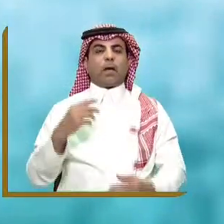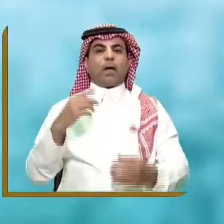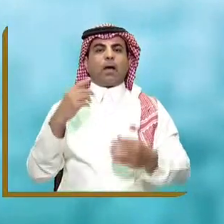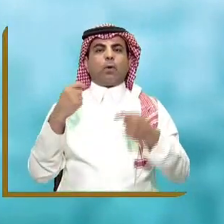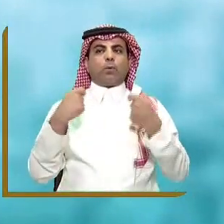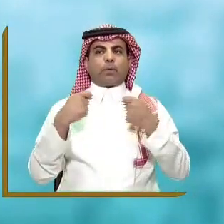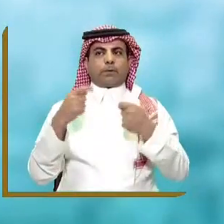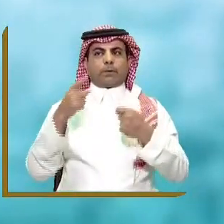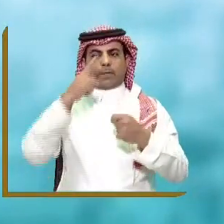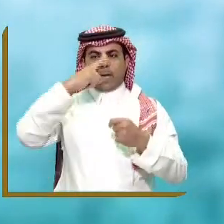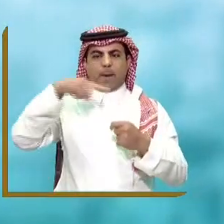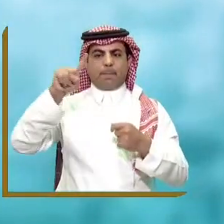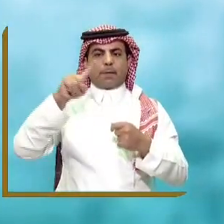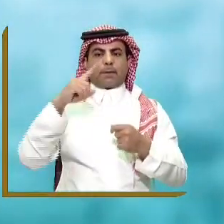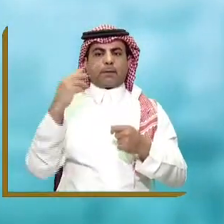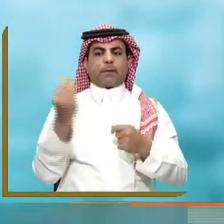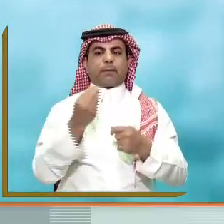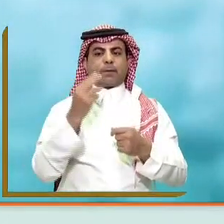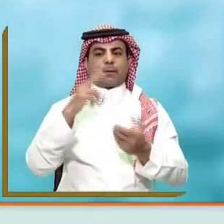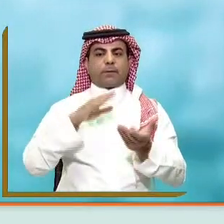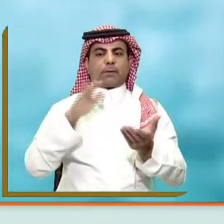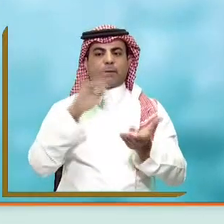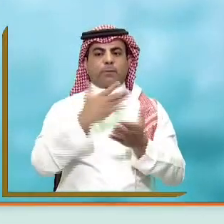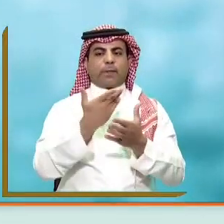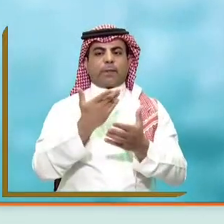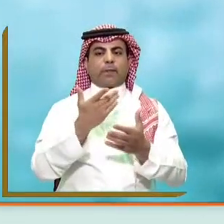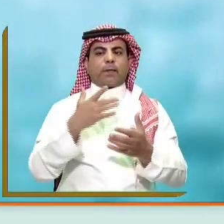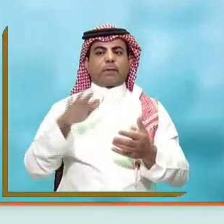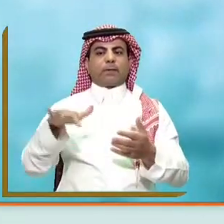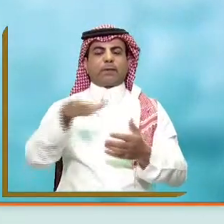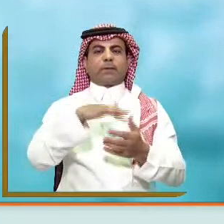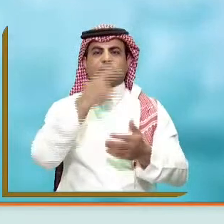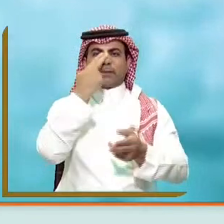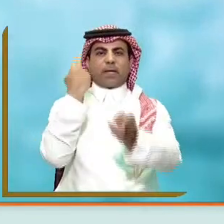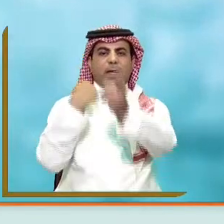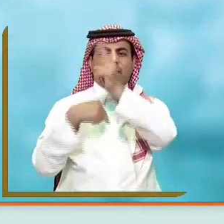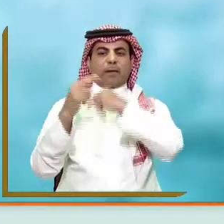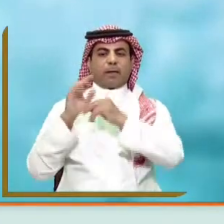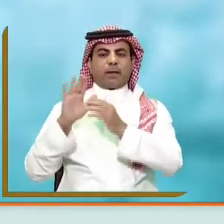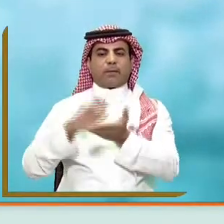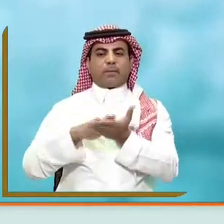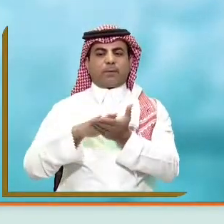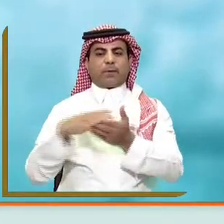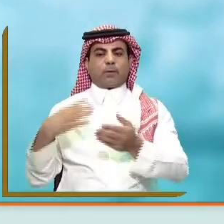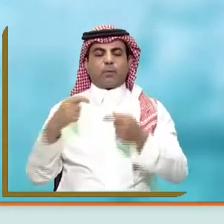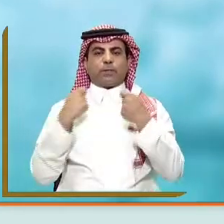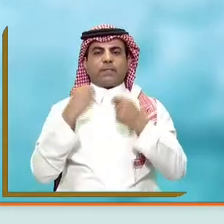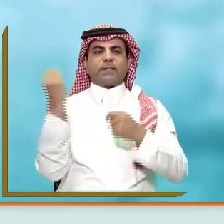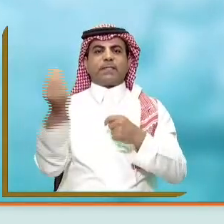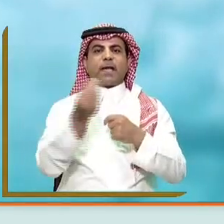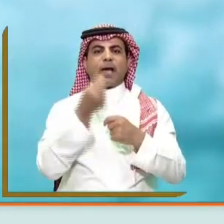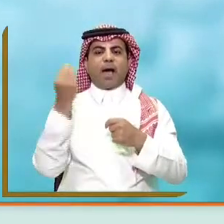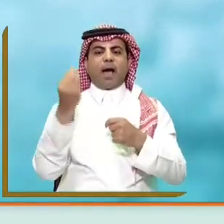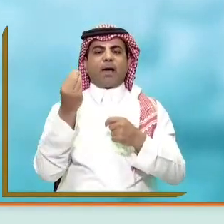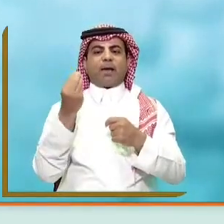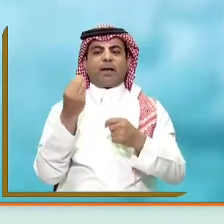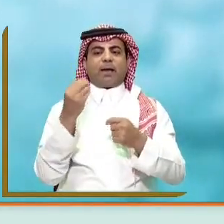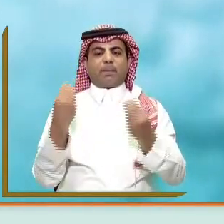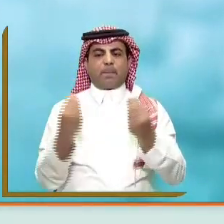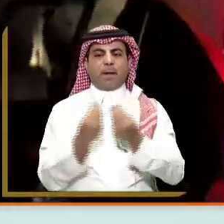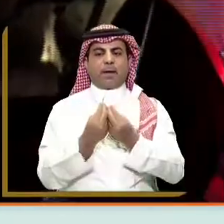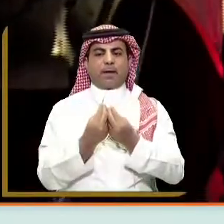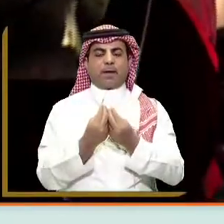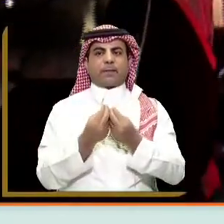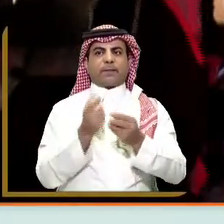هذا وزار دولة رئيس الوزراء وزير الدفاع في مملكة تايلاند حي الطريف التاريخي اليوم، كان في استقباله وزير السياحة أحمد الخطيب